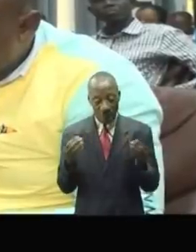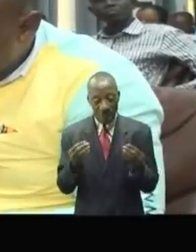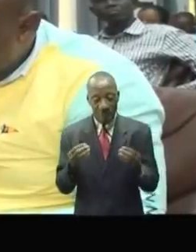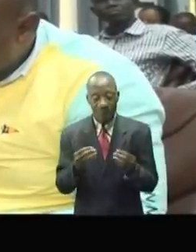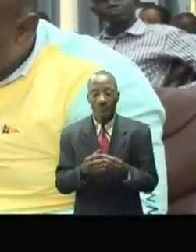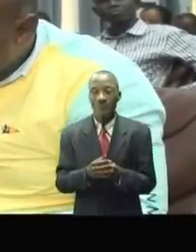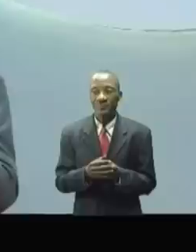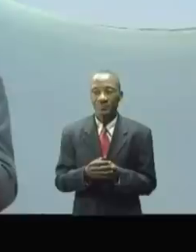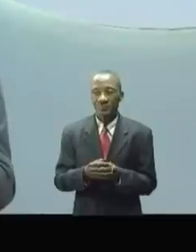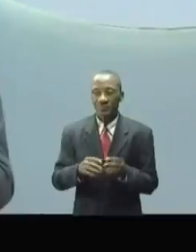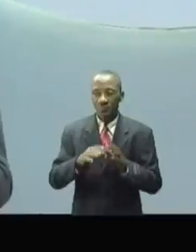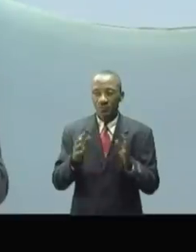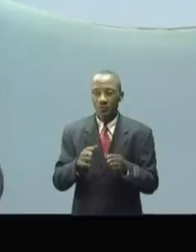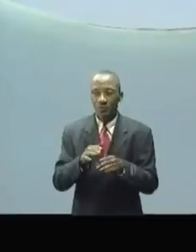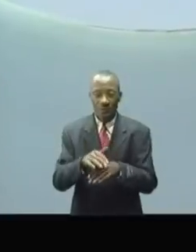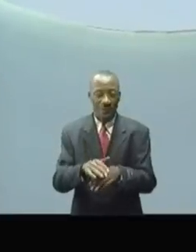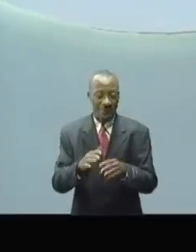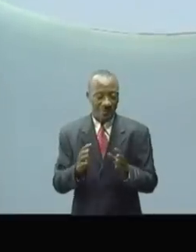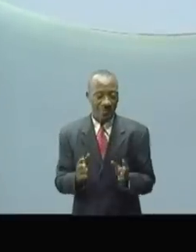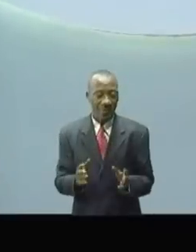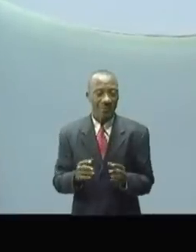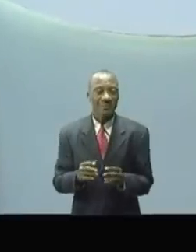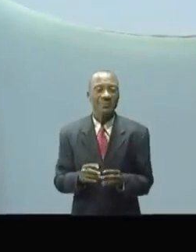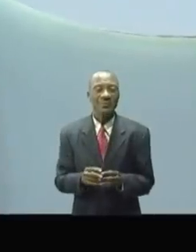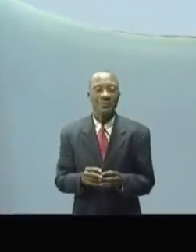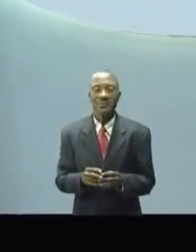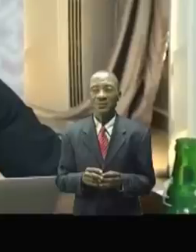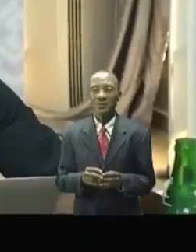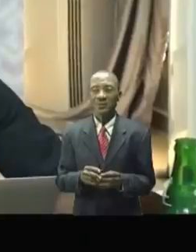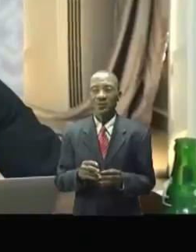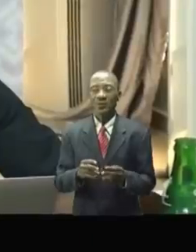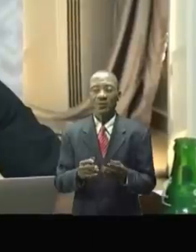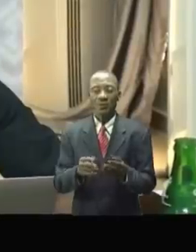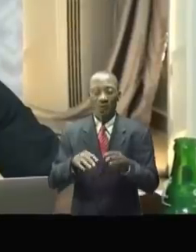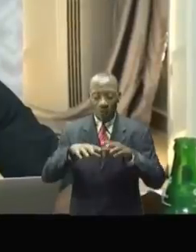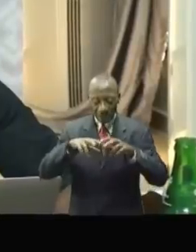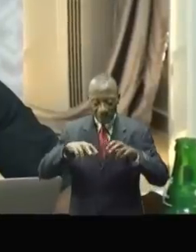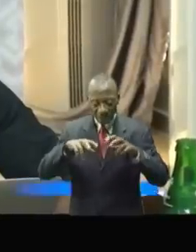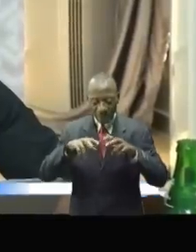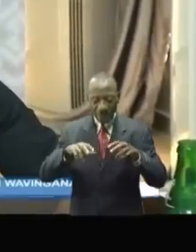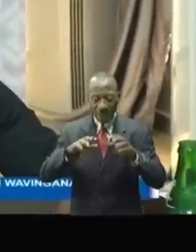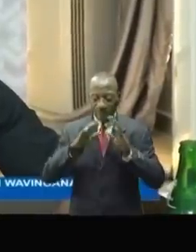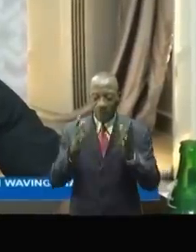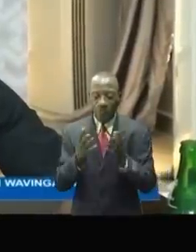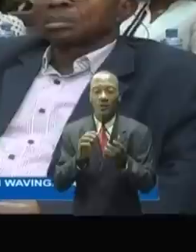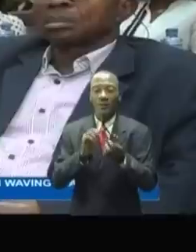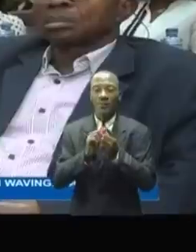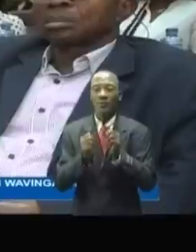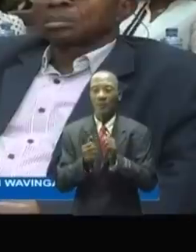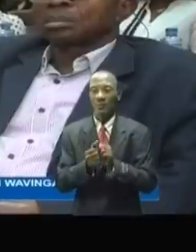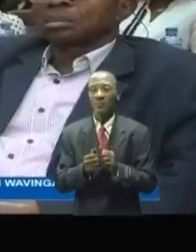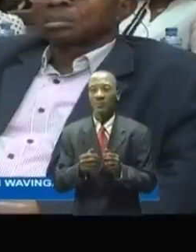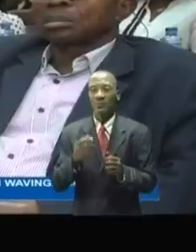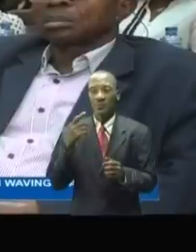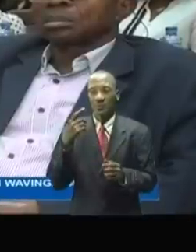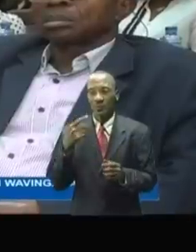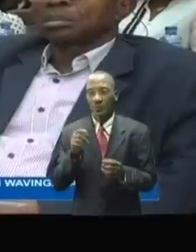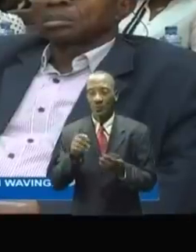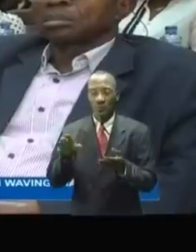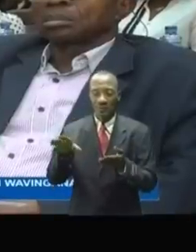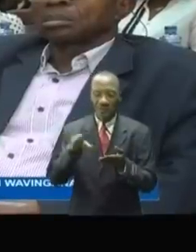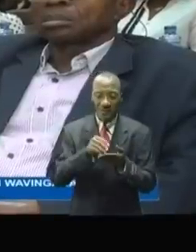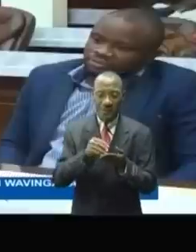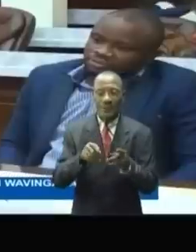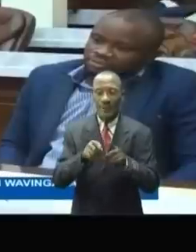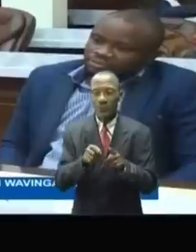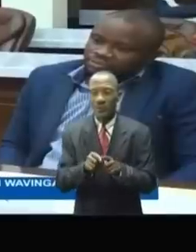ont réuni plusieurs partenaires œuvrant dans les secteurs de santé et agriculture et vont déboucher à la validation et la